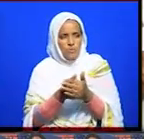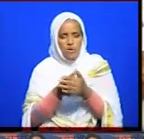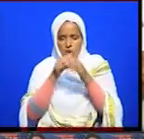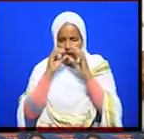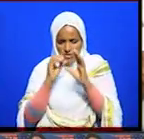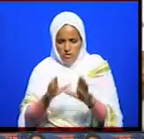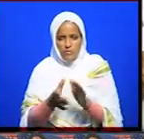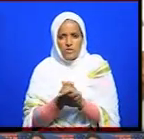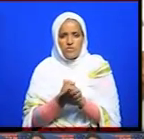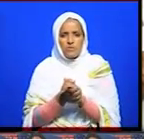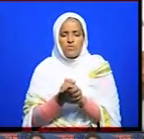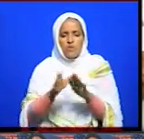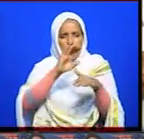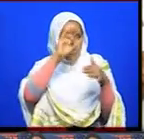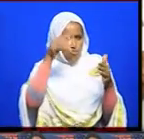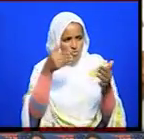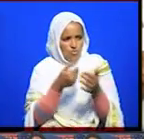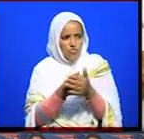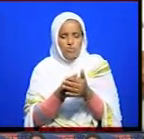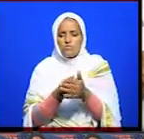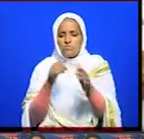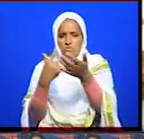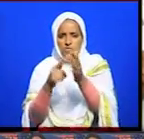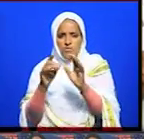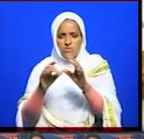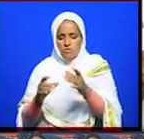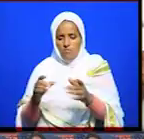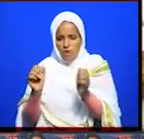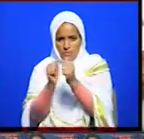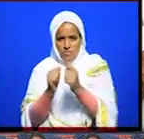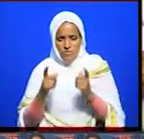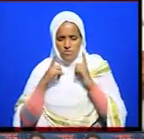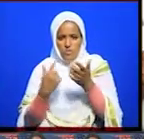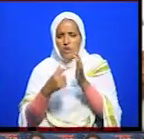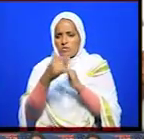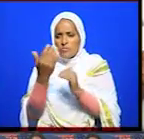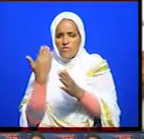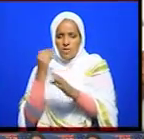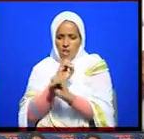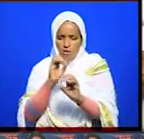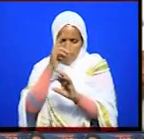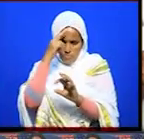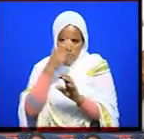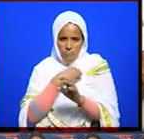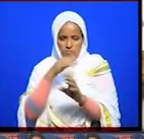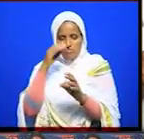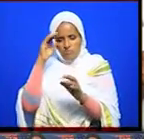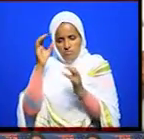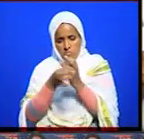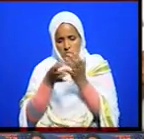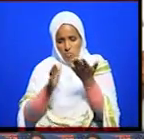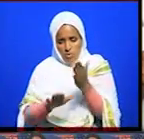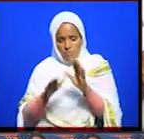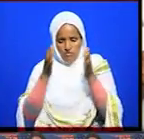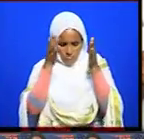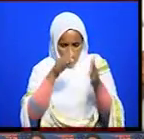ሁሉንም አስተምሬ ሁሉንም በስራ ላይ ነው። አሁን ወደዚህ ከዛ ነው ወደዚህ ሌላም አላቅም